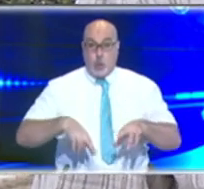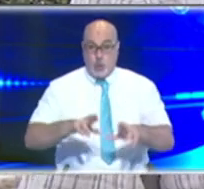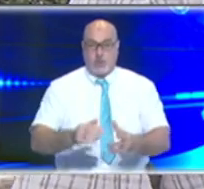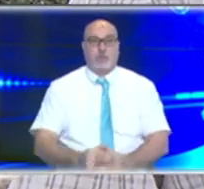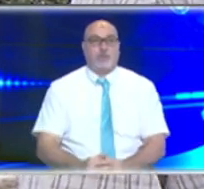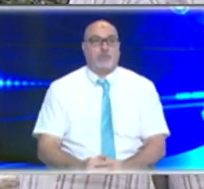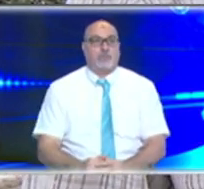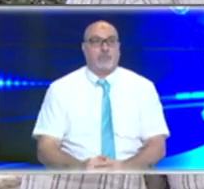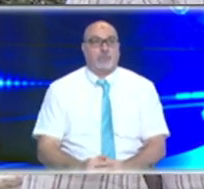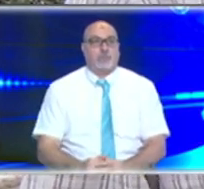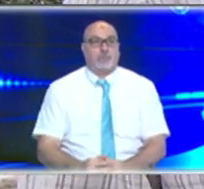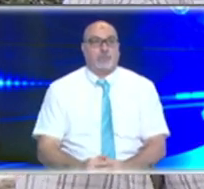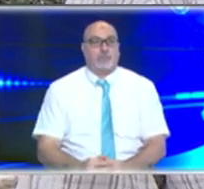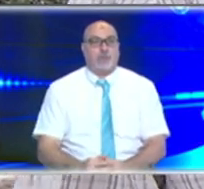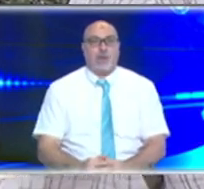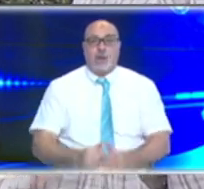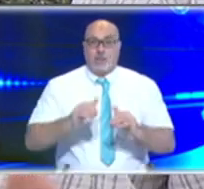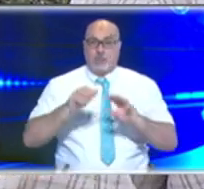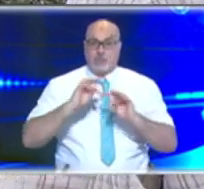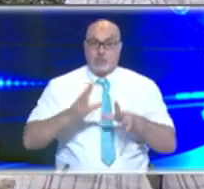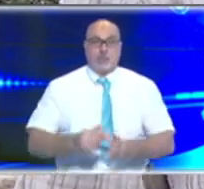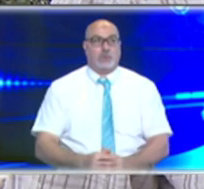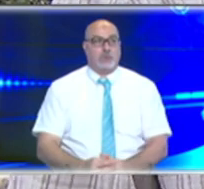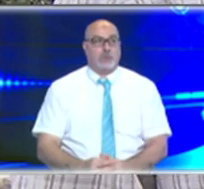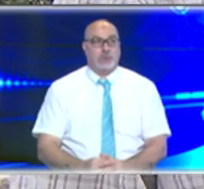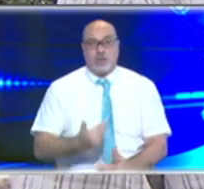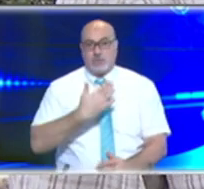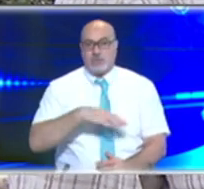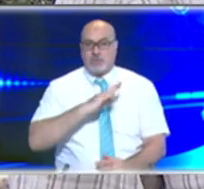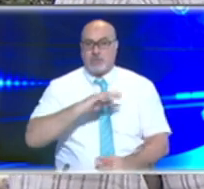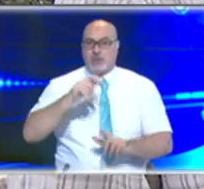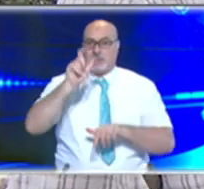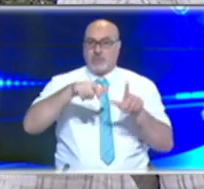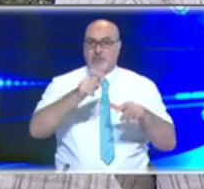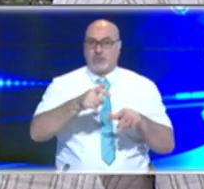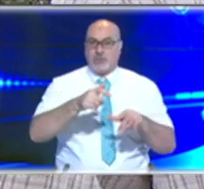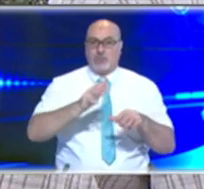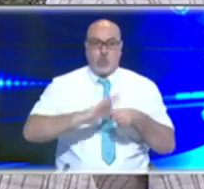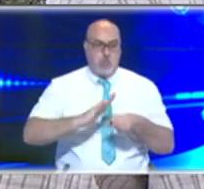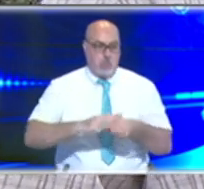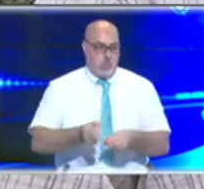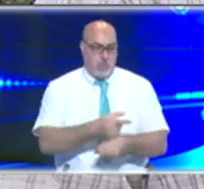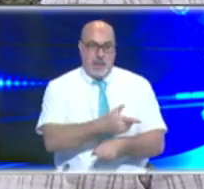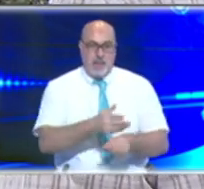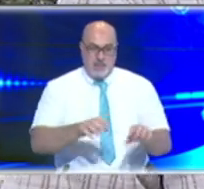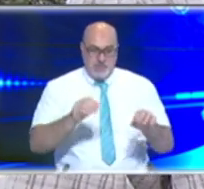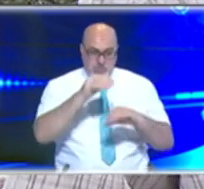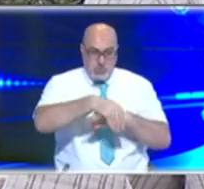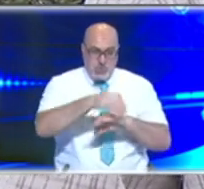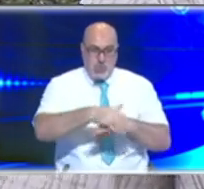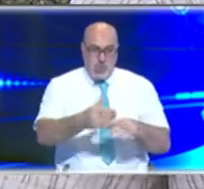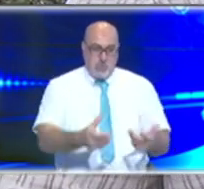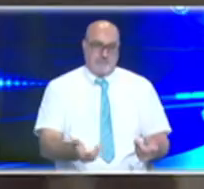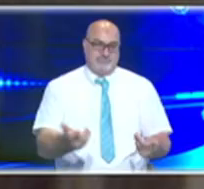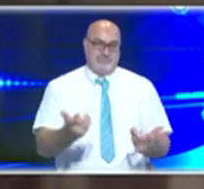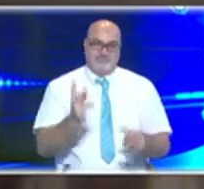الصفقات، هذه من جهة، وكذلك مسؤولية المواطن وخاصة في رمي بعض القاذورات من